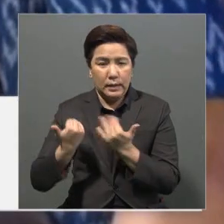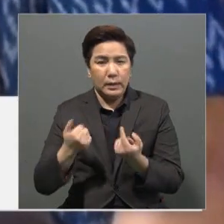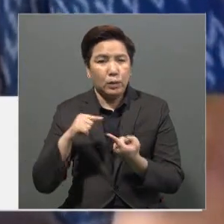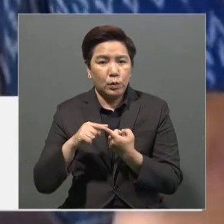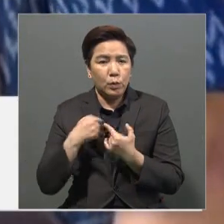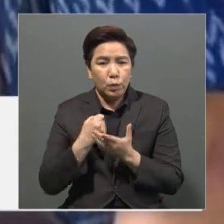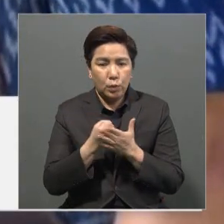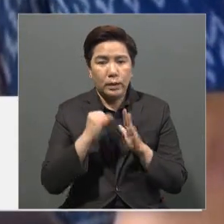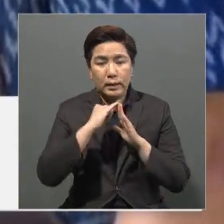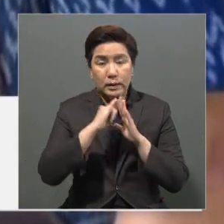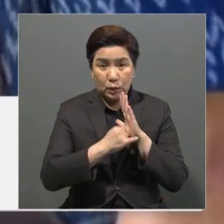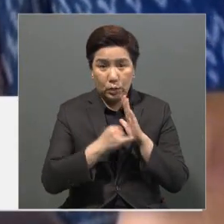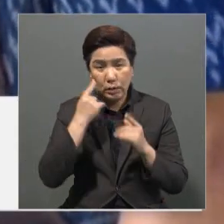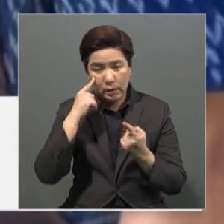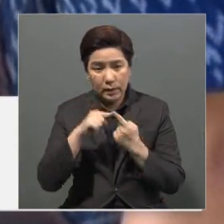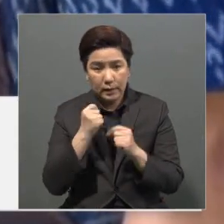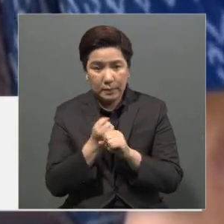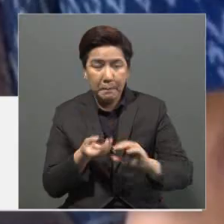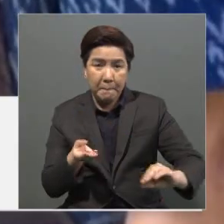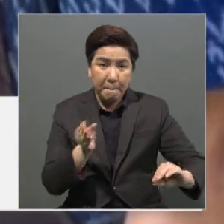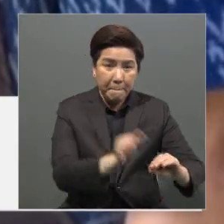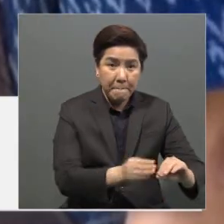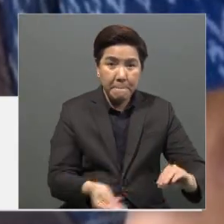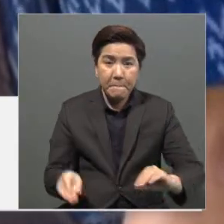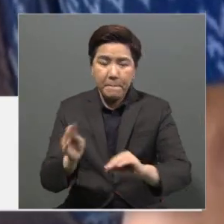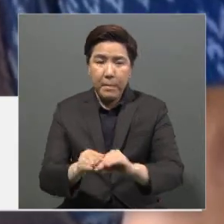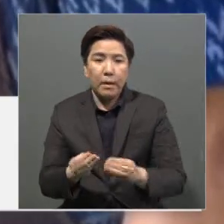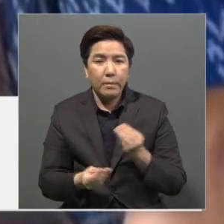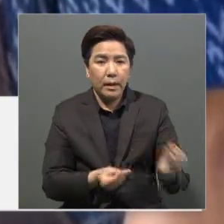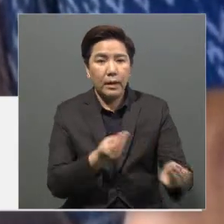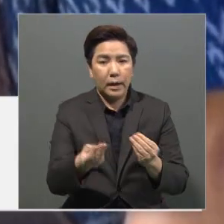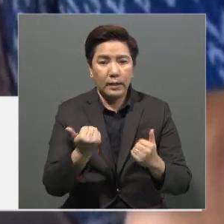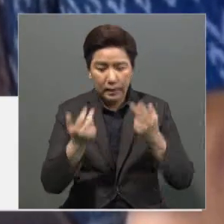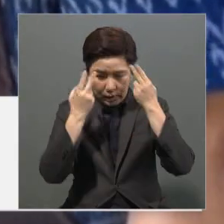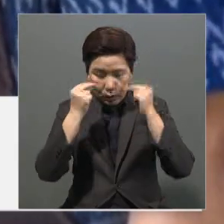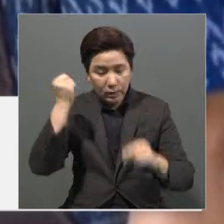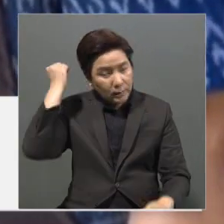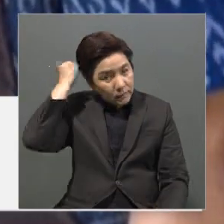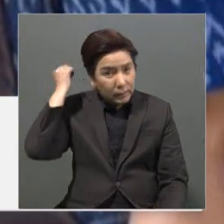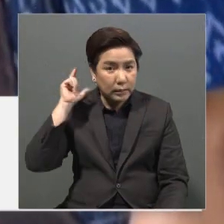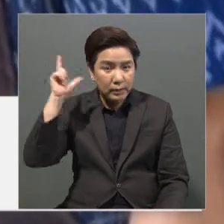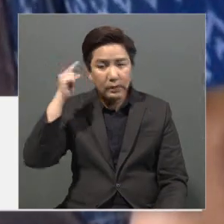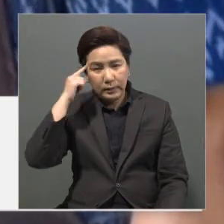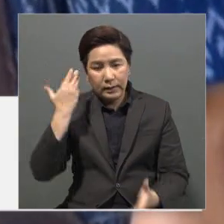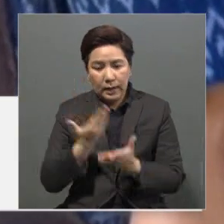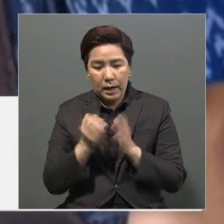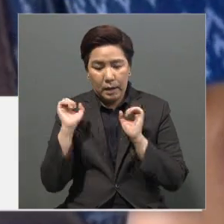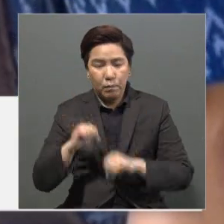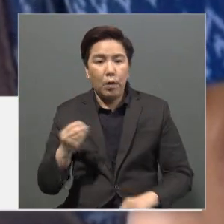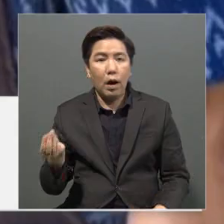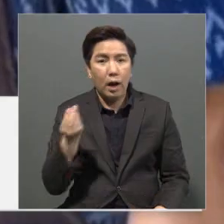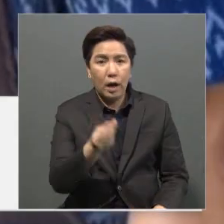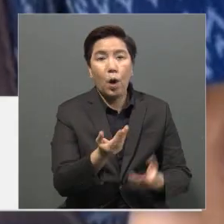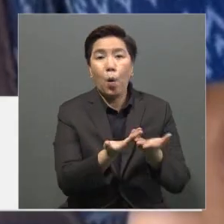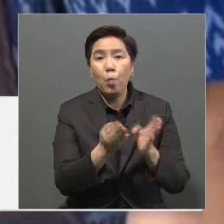ค่ะทางจังหวัดก็จะมีการเพิ่มเติมลงไปนะคะให้พบตามที่ท่านนายกรัฐมนตรีภายองทาชวัฒน์ได้อนุมัติเมื่อวานนี้ว่าทุกเ